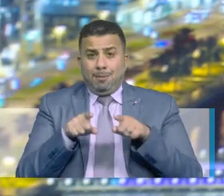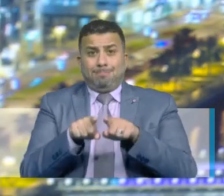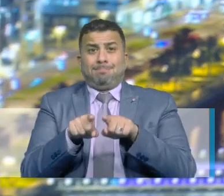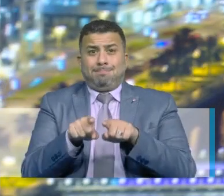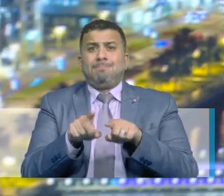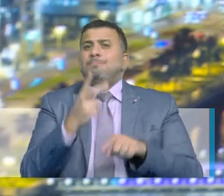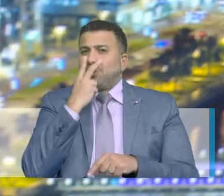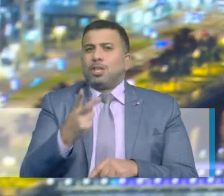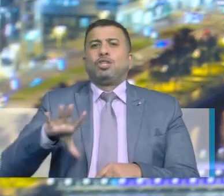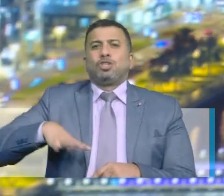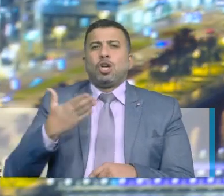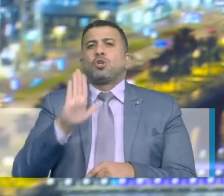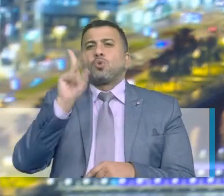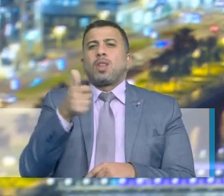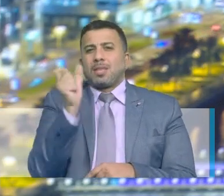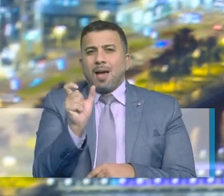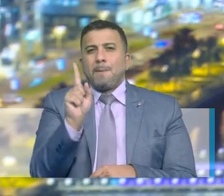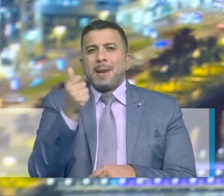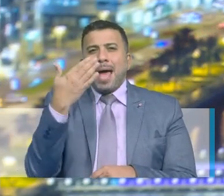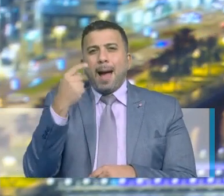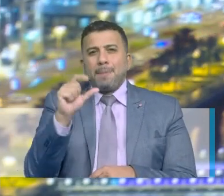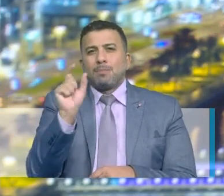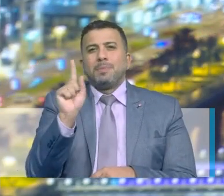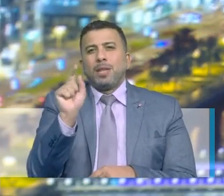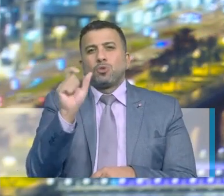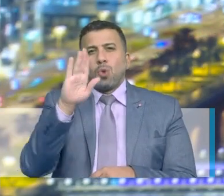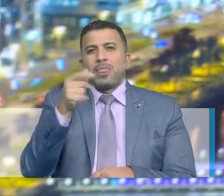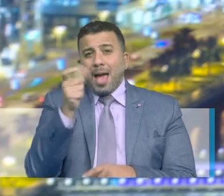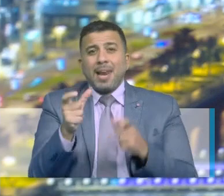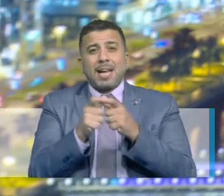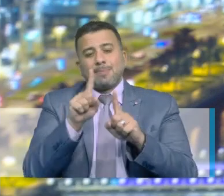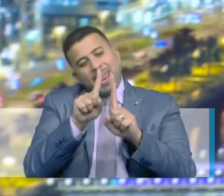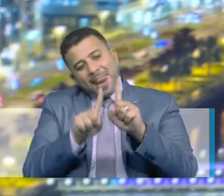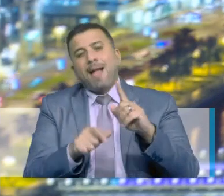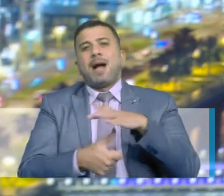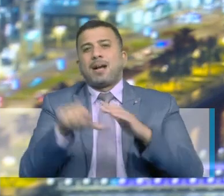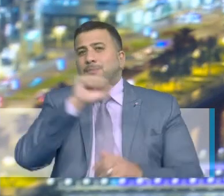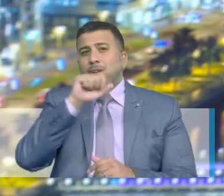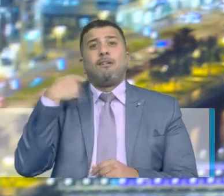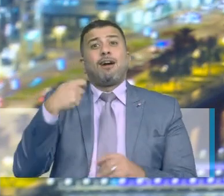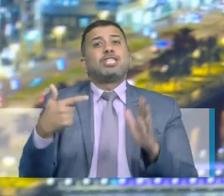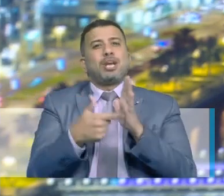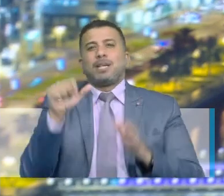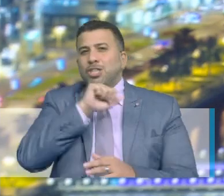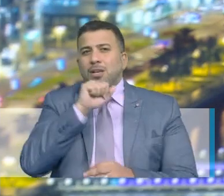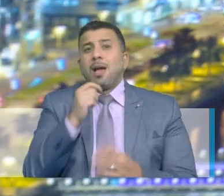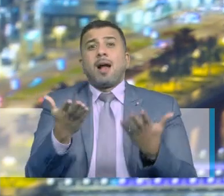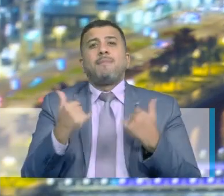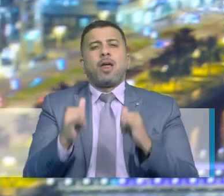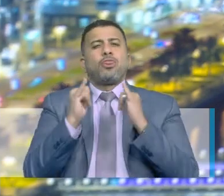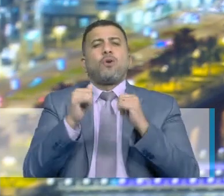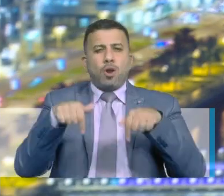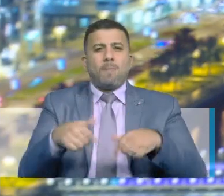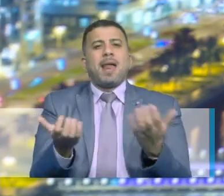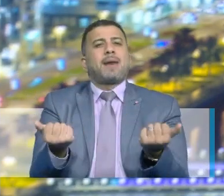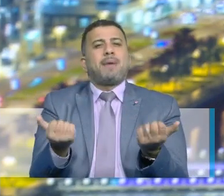بموازاتي ذلك شهد سمو الشيخ سلطان بن احمد بن سلطان القاسمي نائب و حاكم الشارقه رئيس جامعه الشارقه